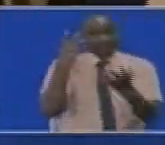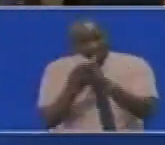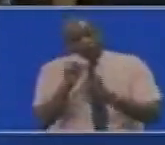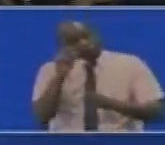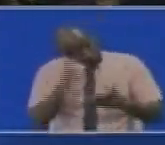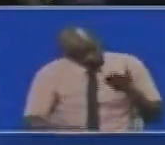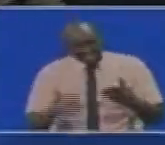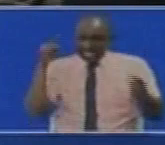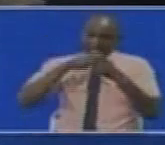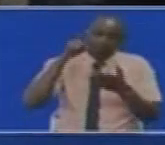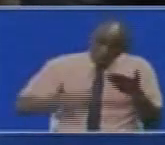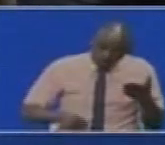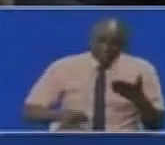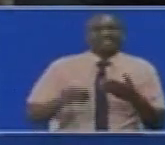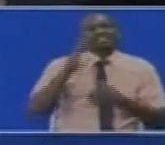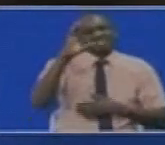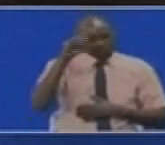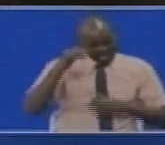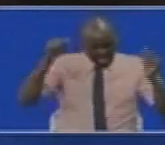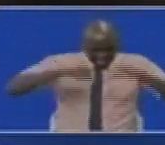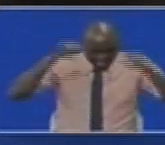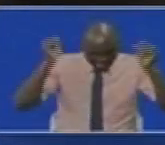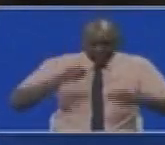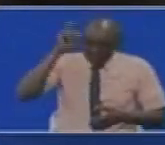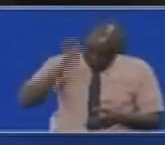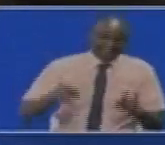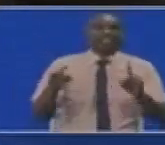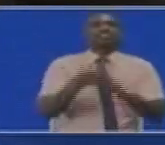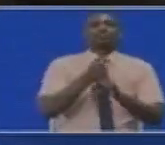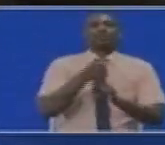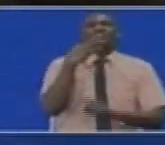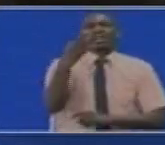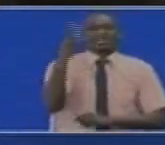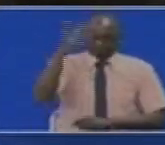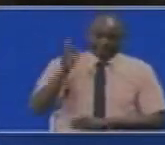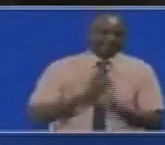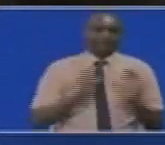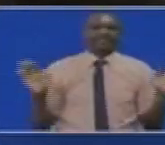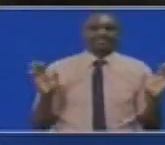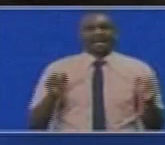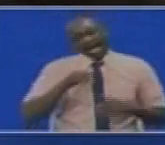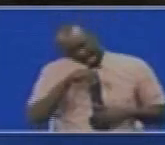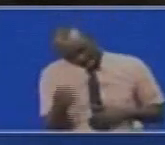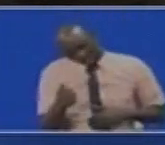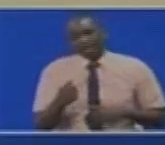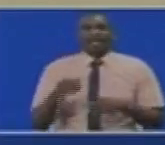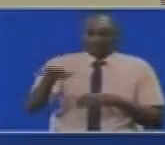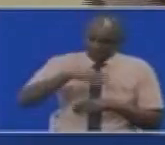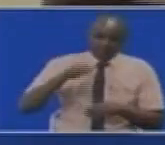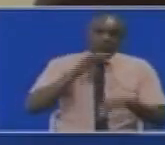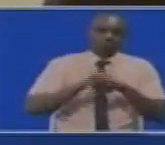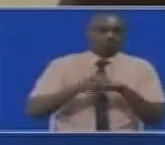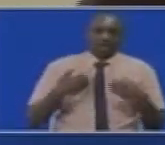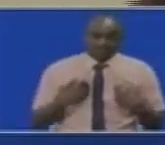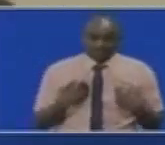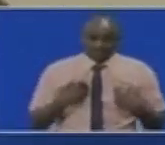kuu ni kutekelezwa kwa mkataba wa mwaka 2013 wa nyongeza ya 300 na maslahi bora ya utendakazi. They have run